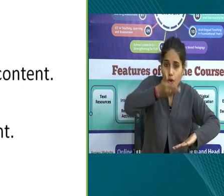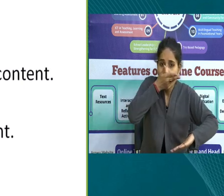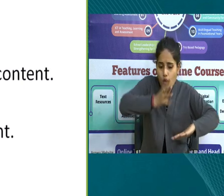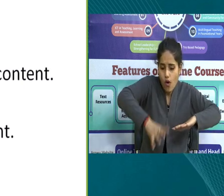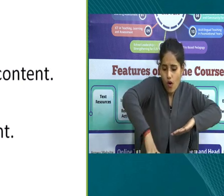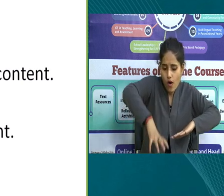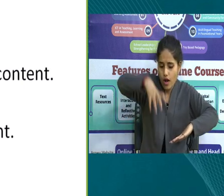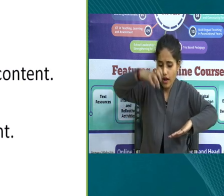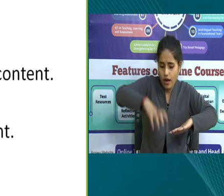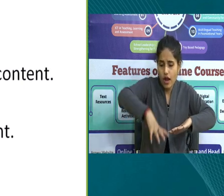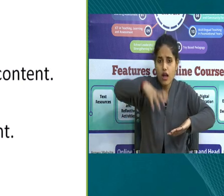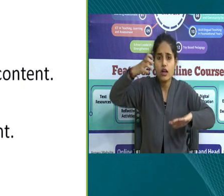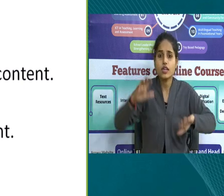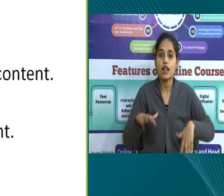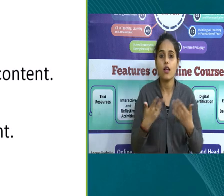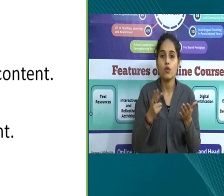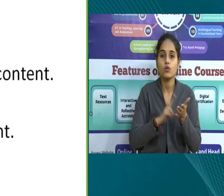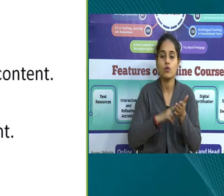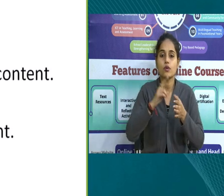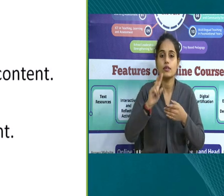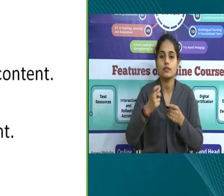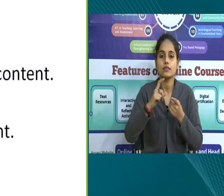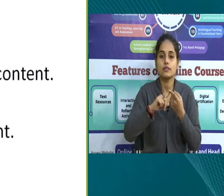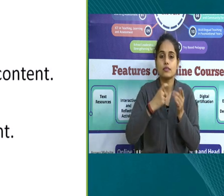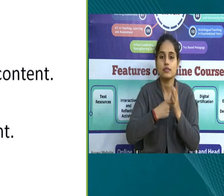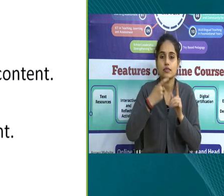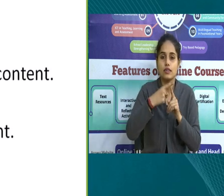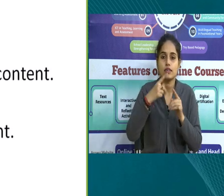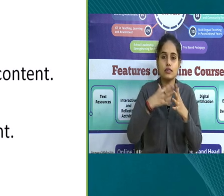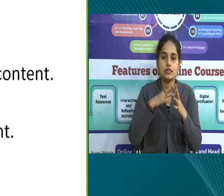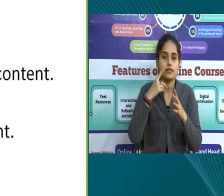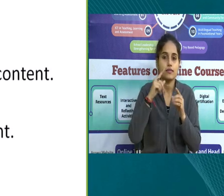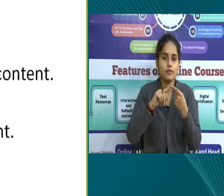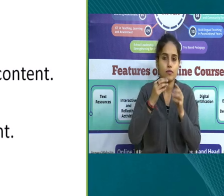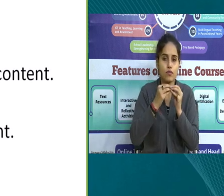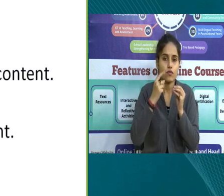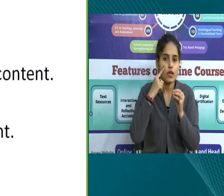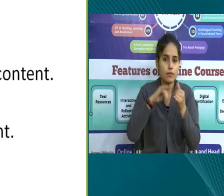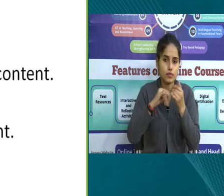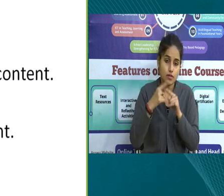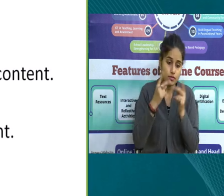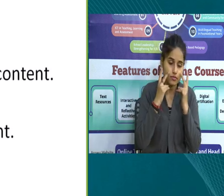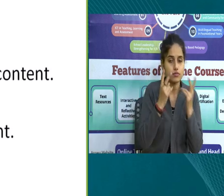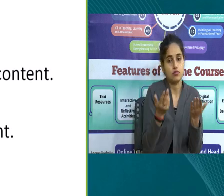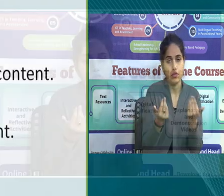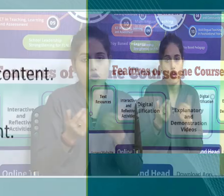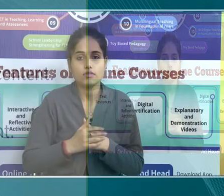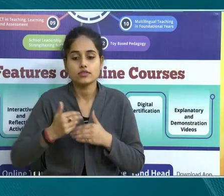पाएंगे जी एंस्यार्ट की वेब साइट पर ठेक है चालिए आगे बड़े हां जी